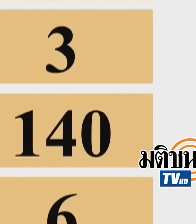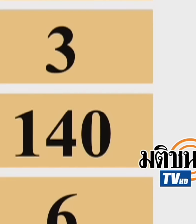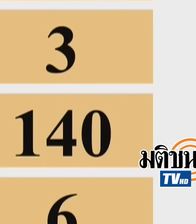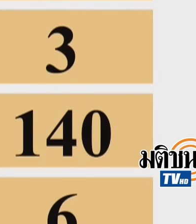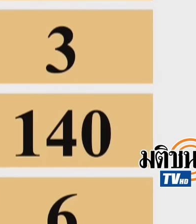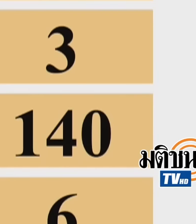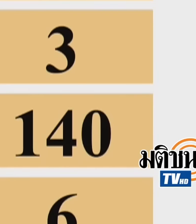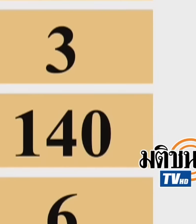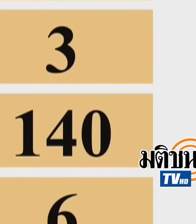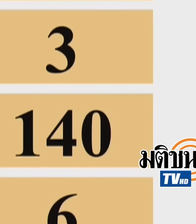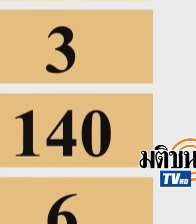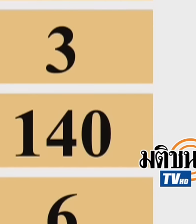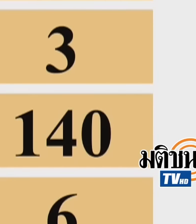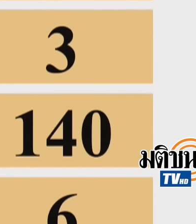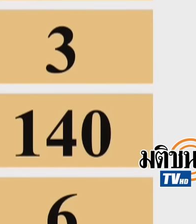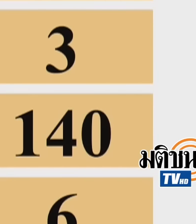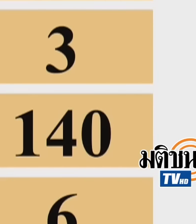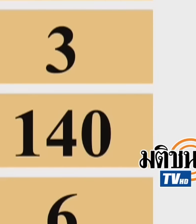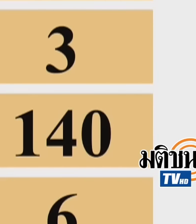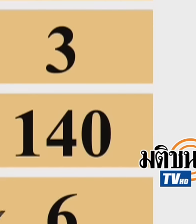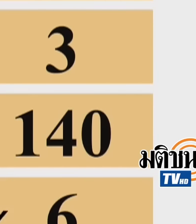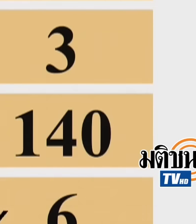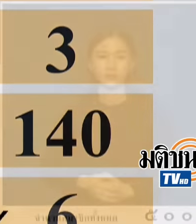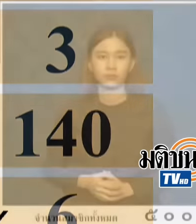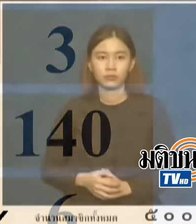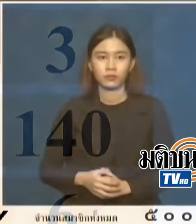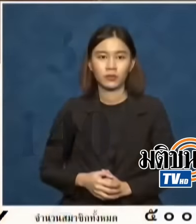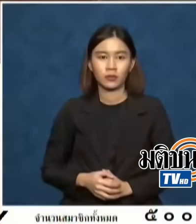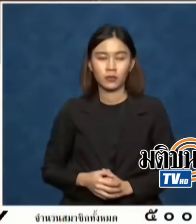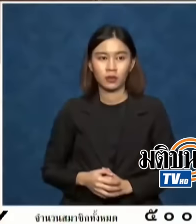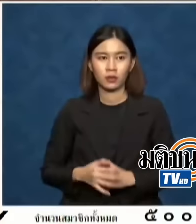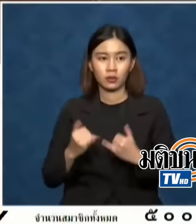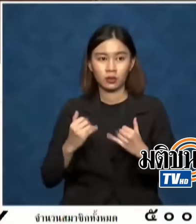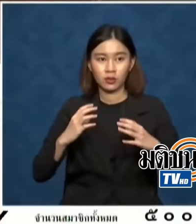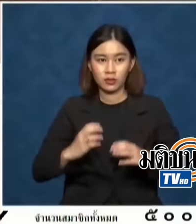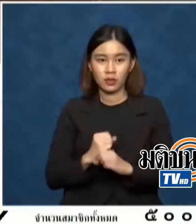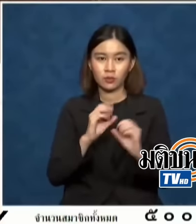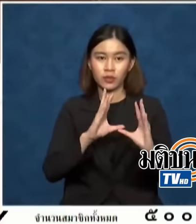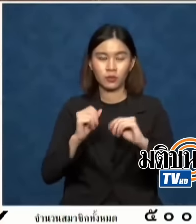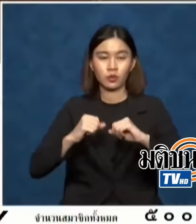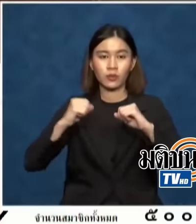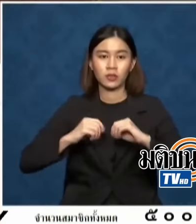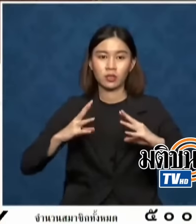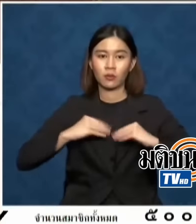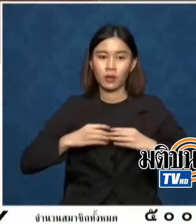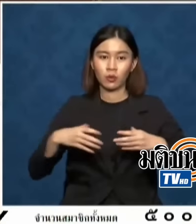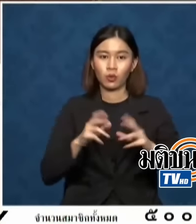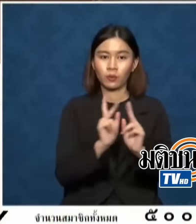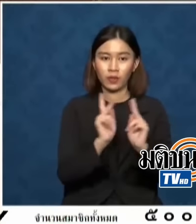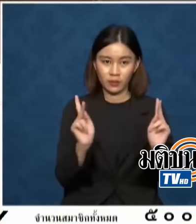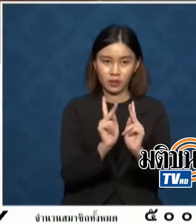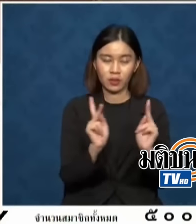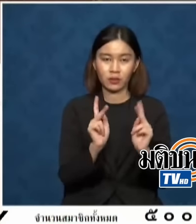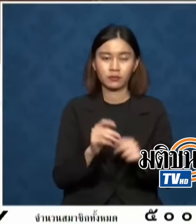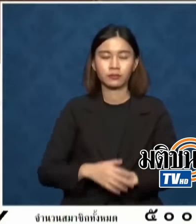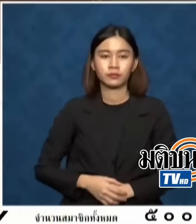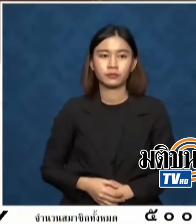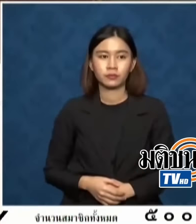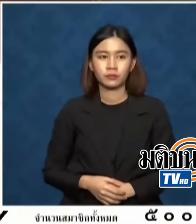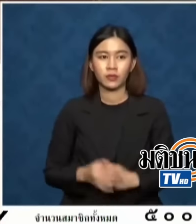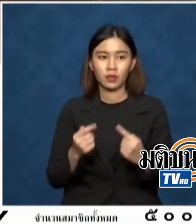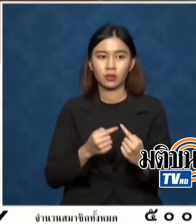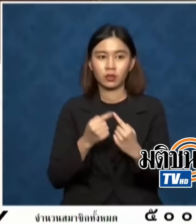140ท่านไม่ลงคะแนนเสียง6ท่านนะครับก็เป็นอันว่าที่ประชุมมีมติเห็นด้วยกับคณะกรรมการนะครับ